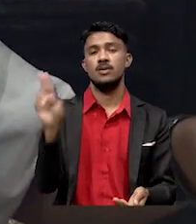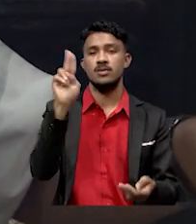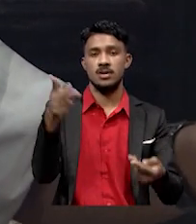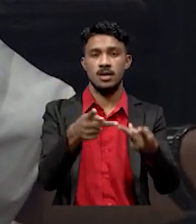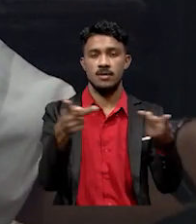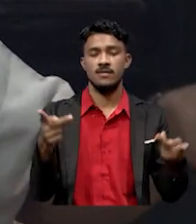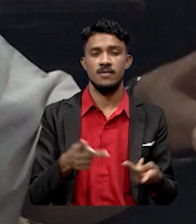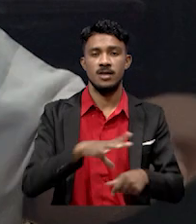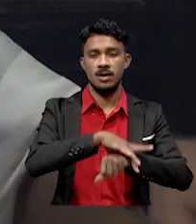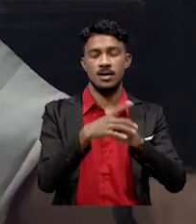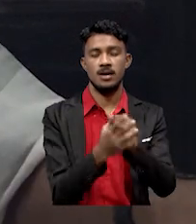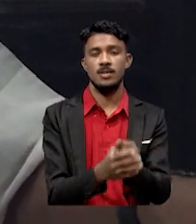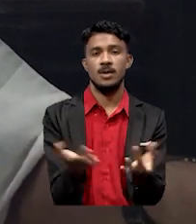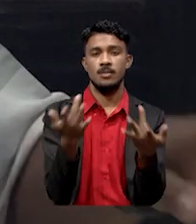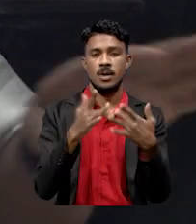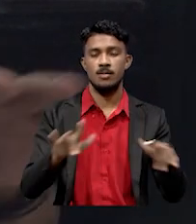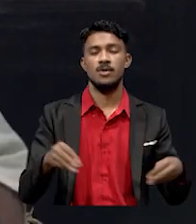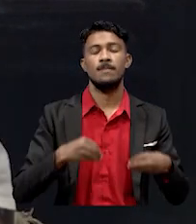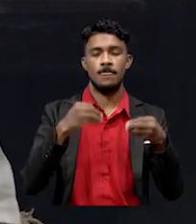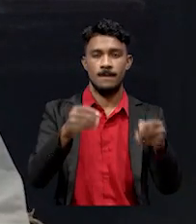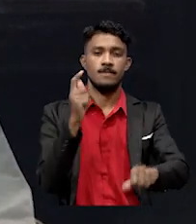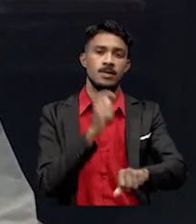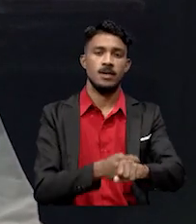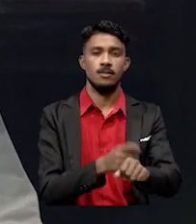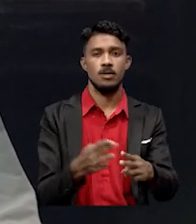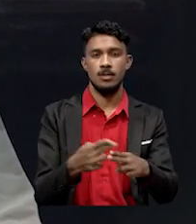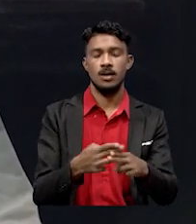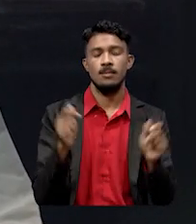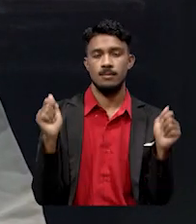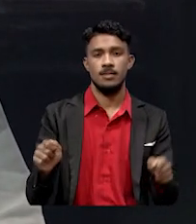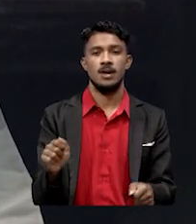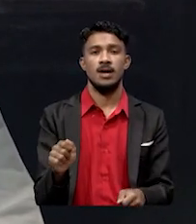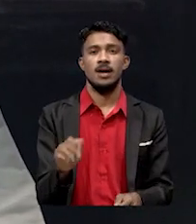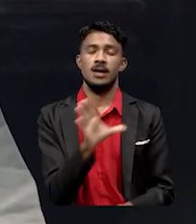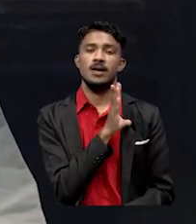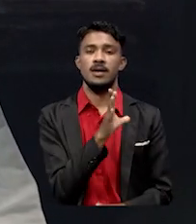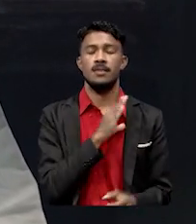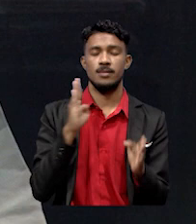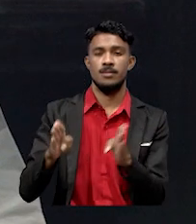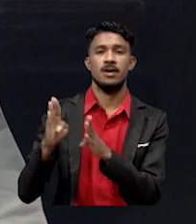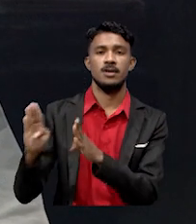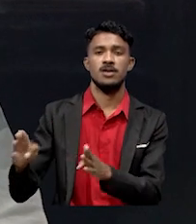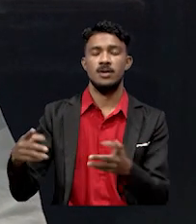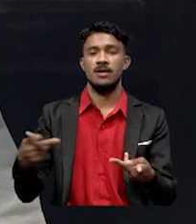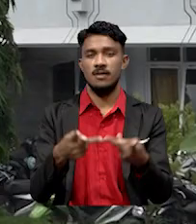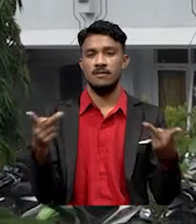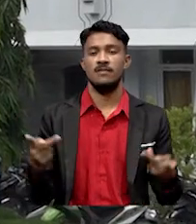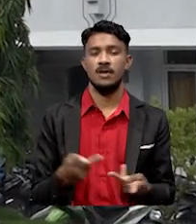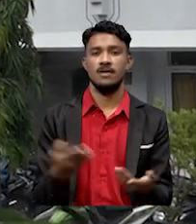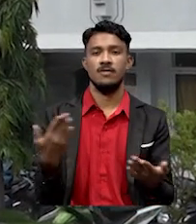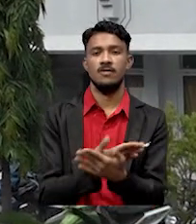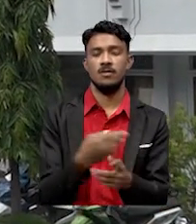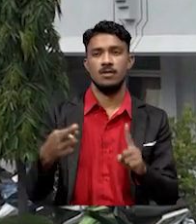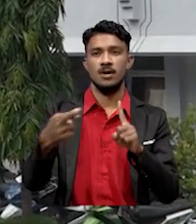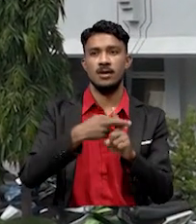antisipa iha tempo barak hodi hein itania preparasaun barate metinaru. Antes